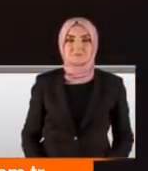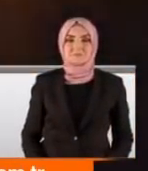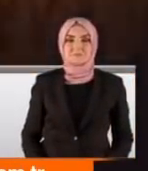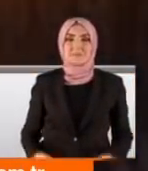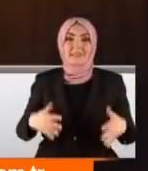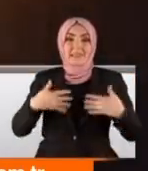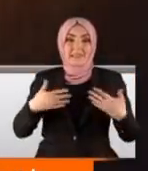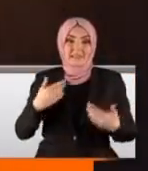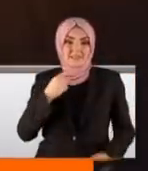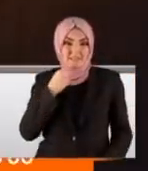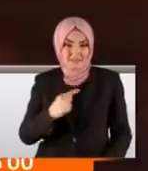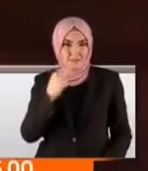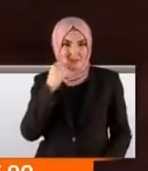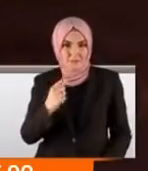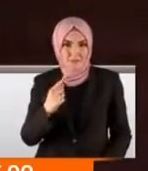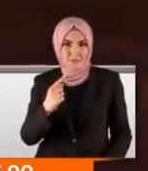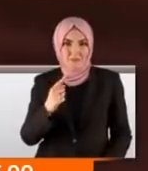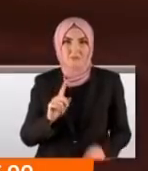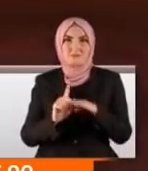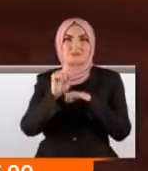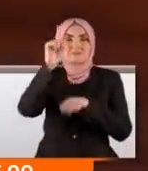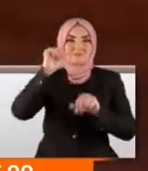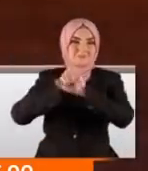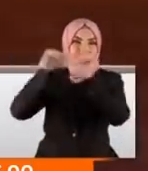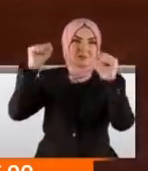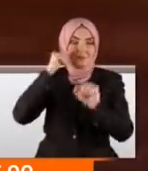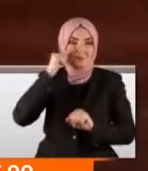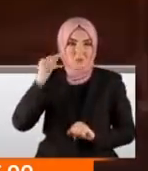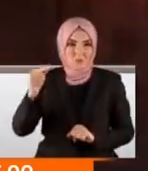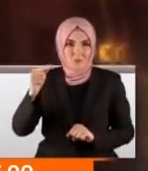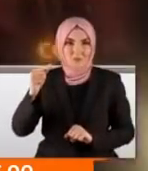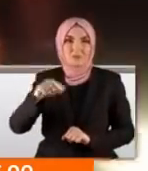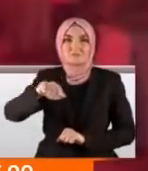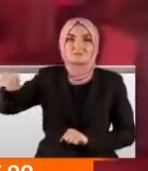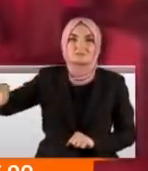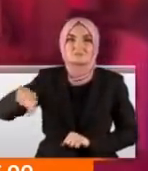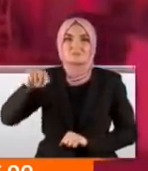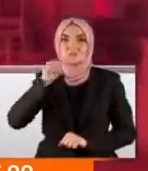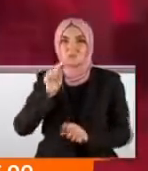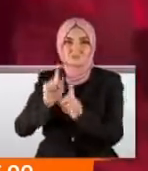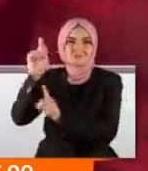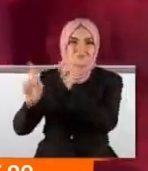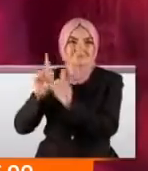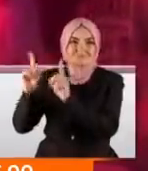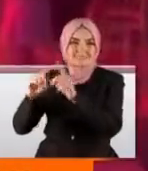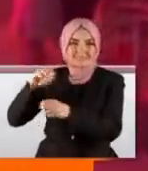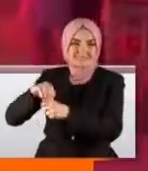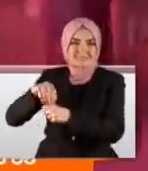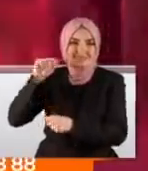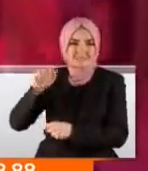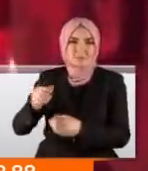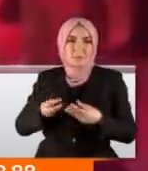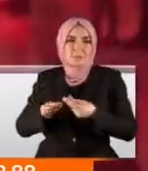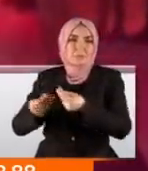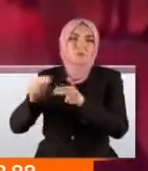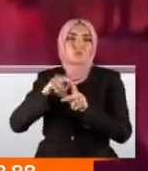Eğlence diye attıkları havai fişek sazlık alanı küle çevirdi. Ama onlar buna rağmen oynamaya devam etti.